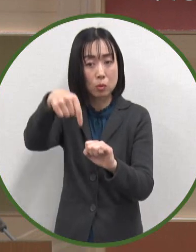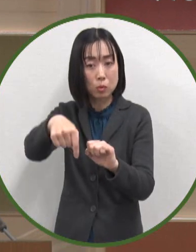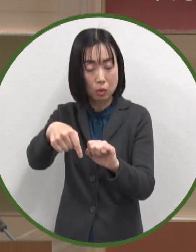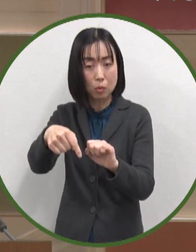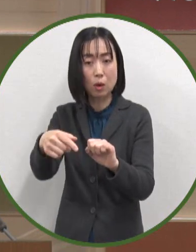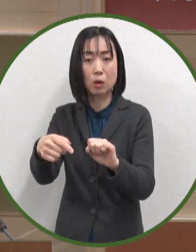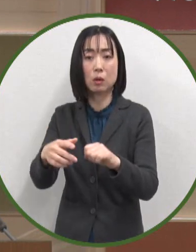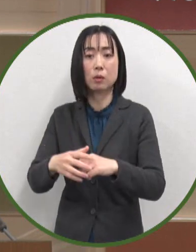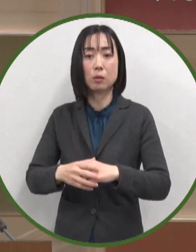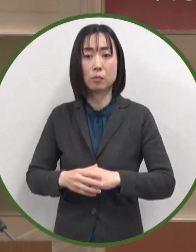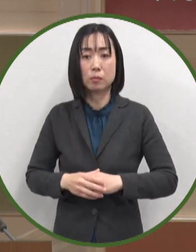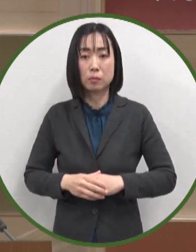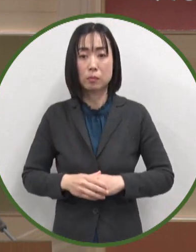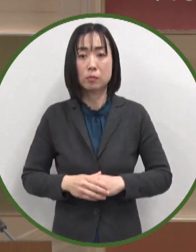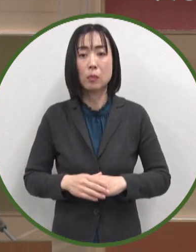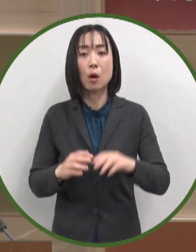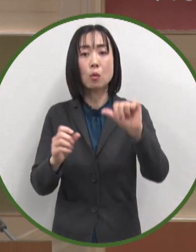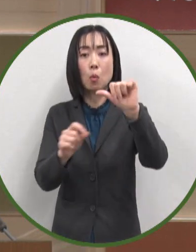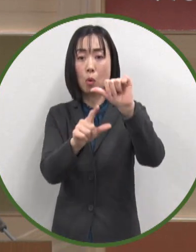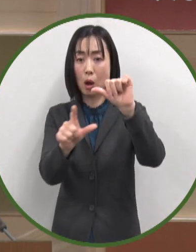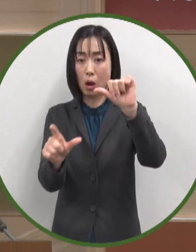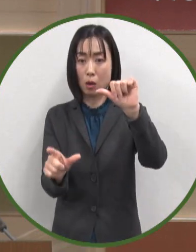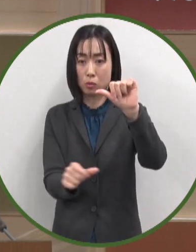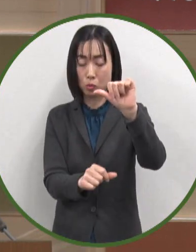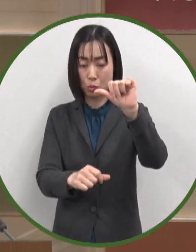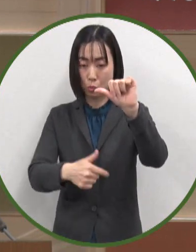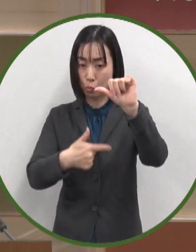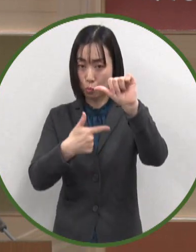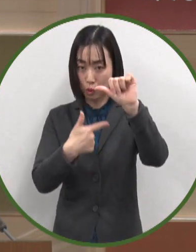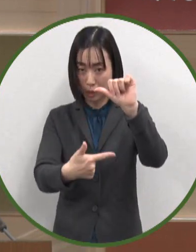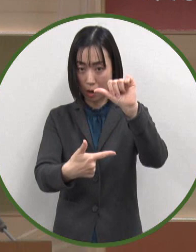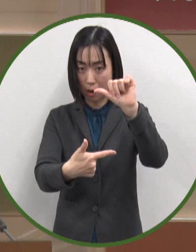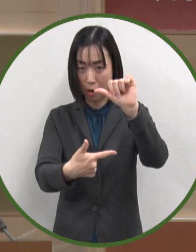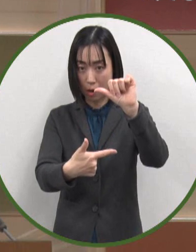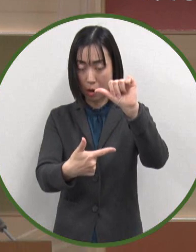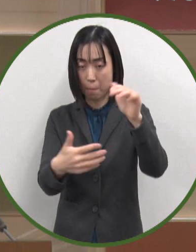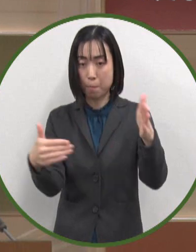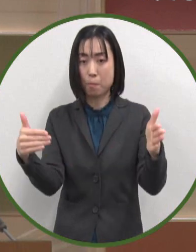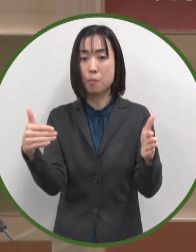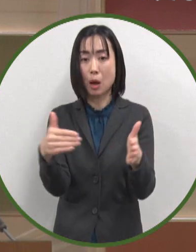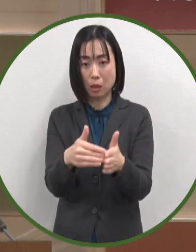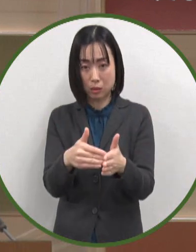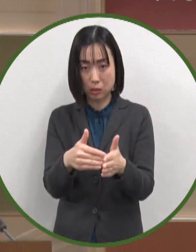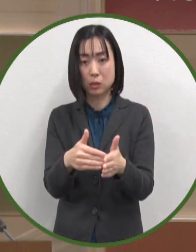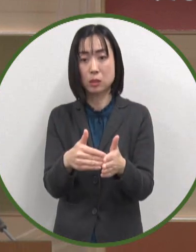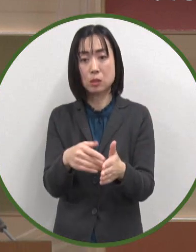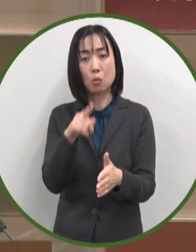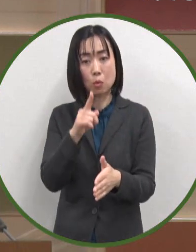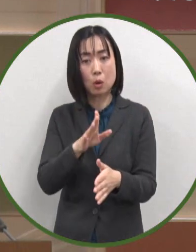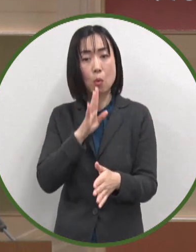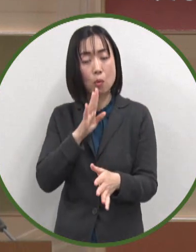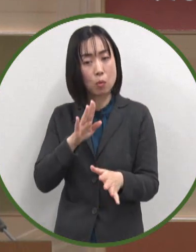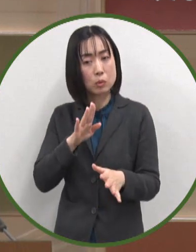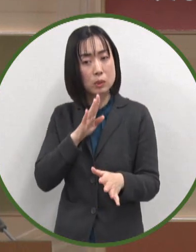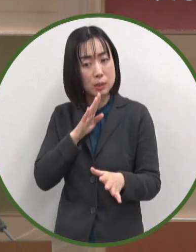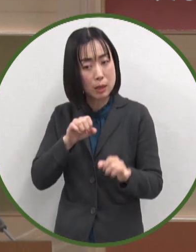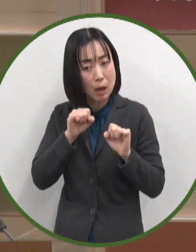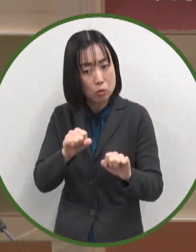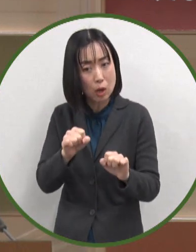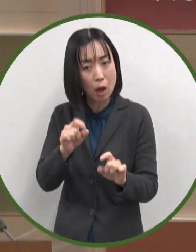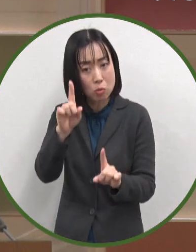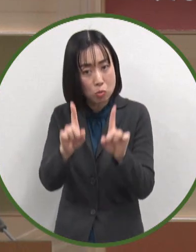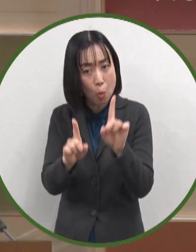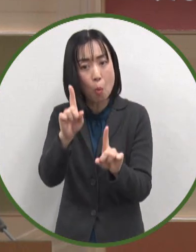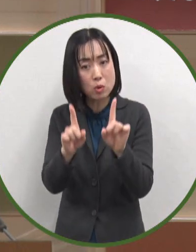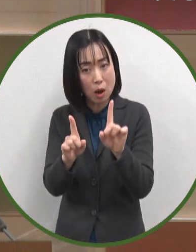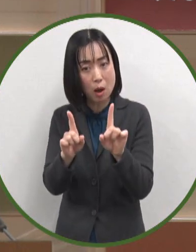はですね、5月6日までに、この実施については判断をしたい